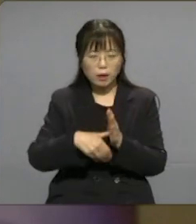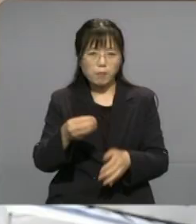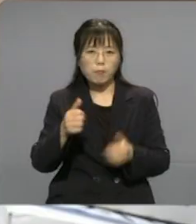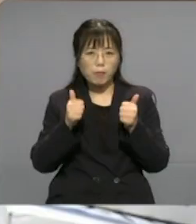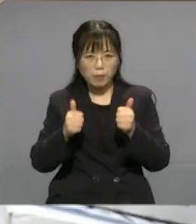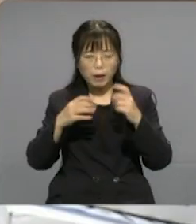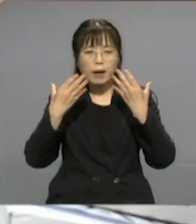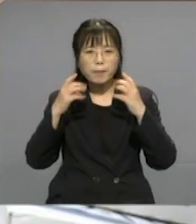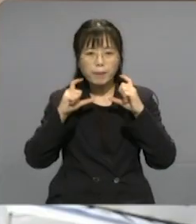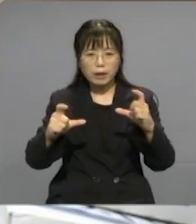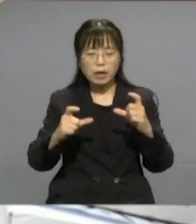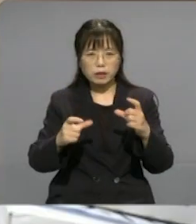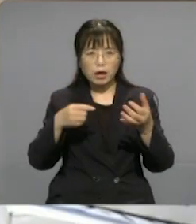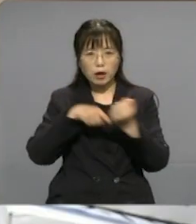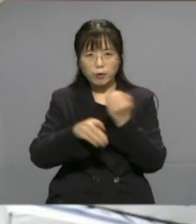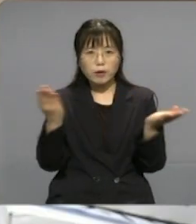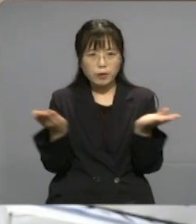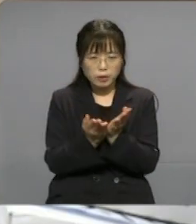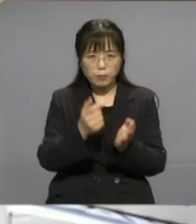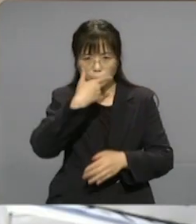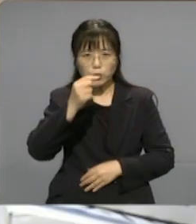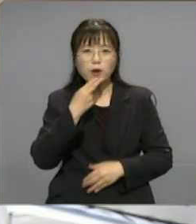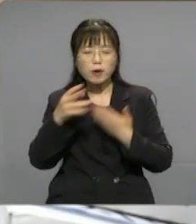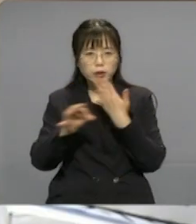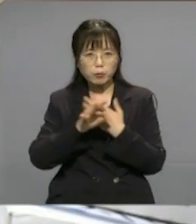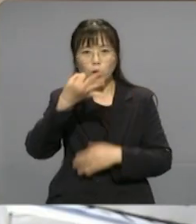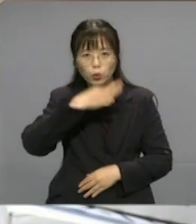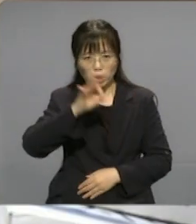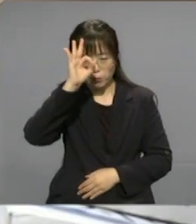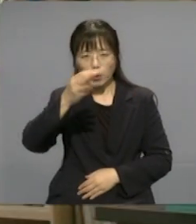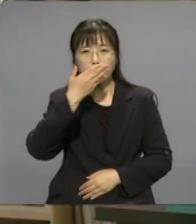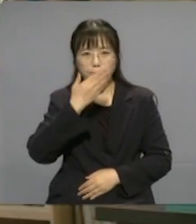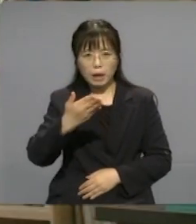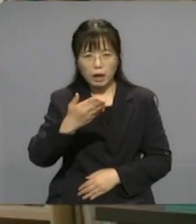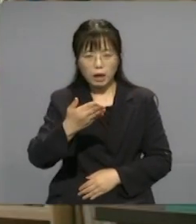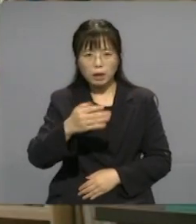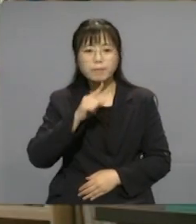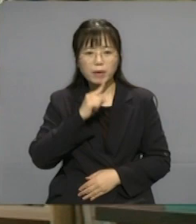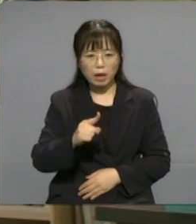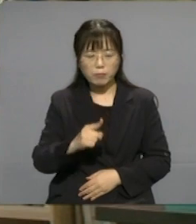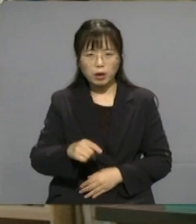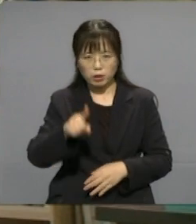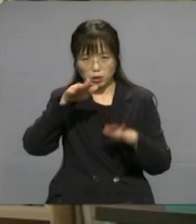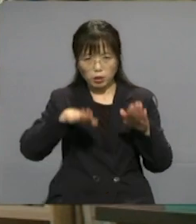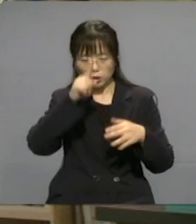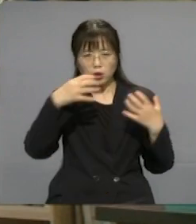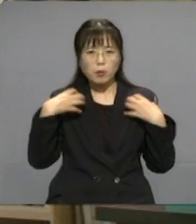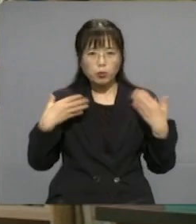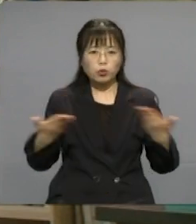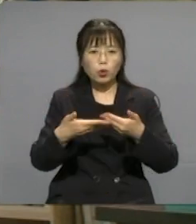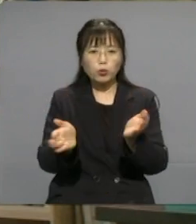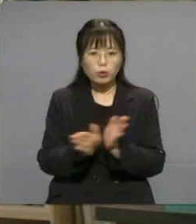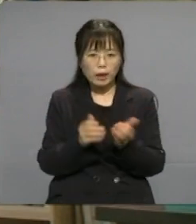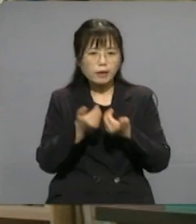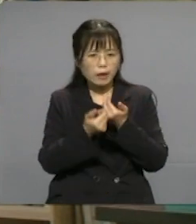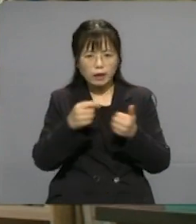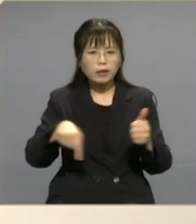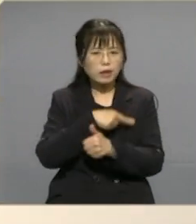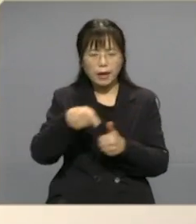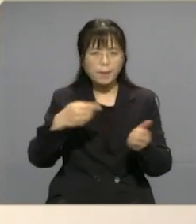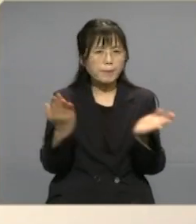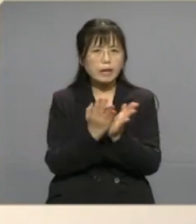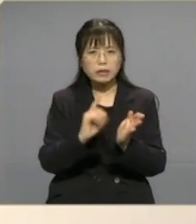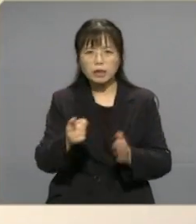법원의 판례상 합리성을 결여하지 않는 한 유효하다고 볼 수 있다며 현재의 정부와 노조의 대치 상황이